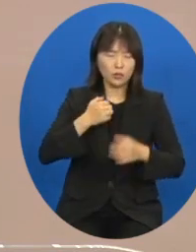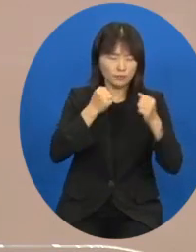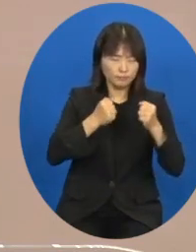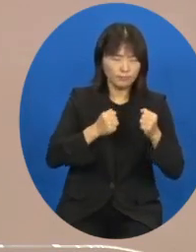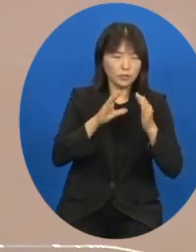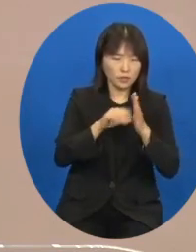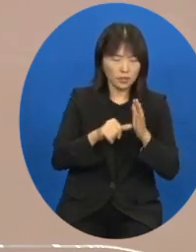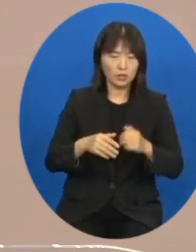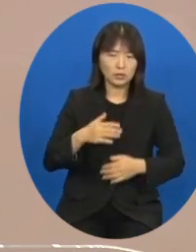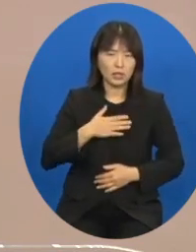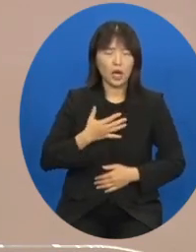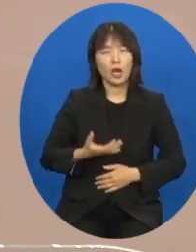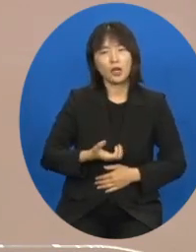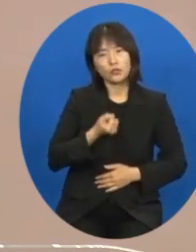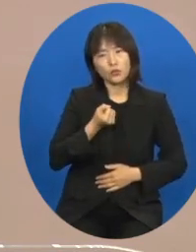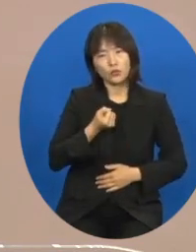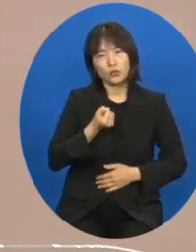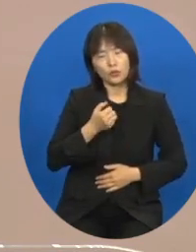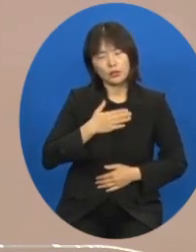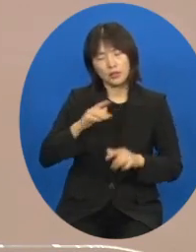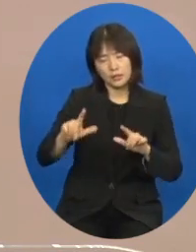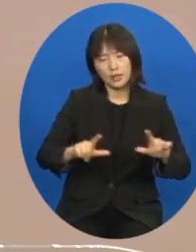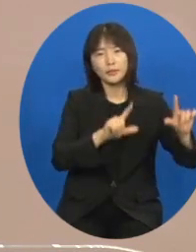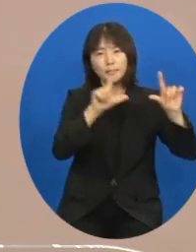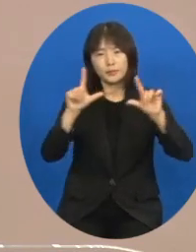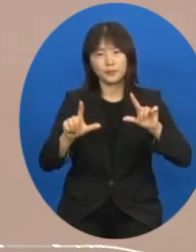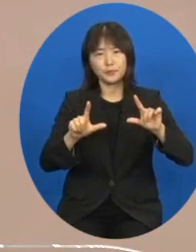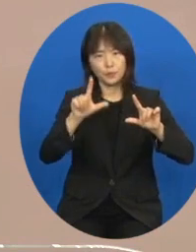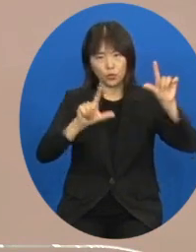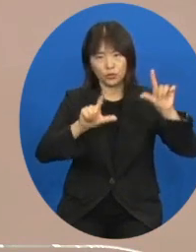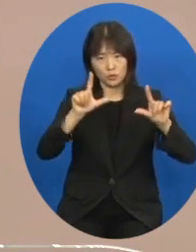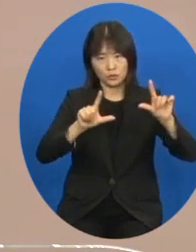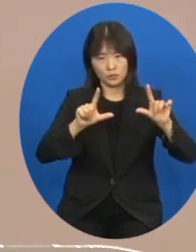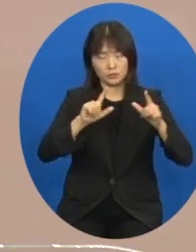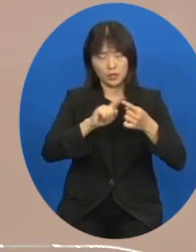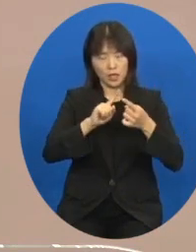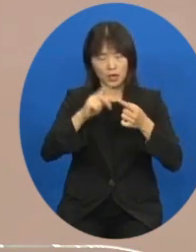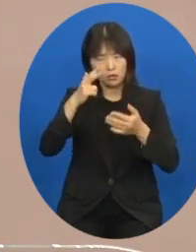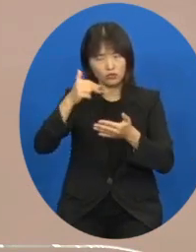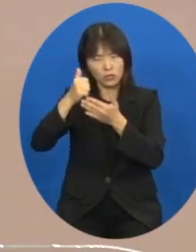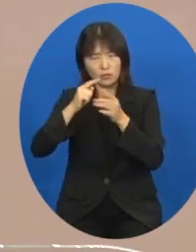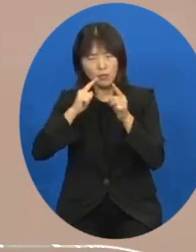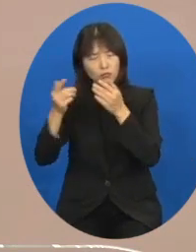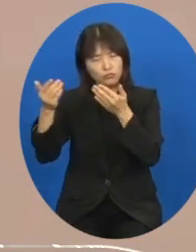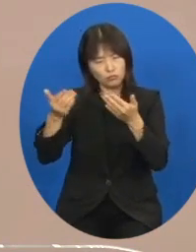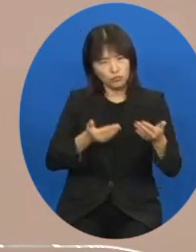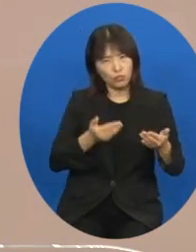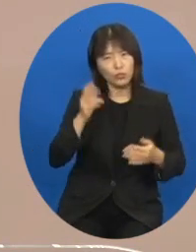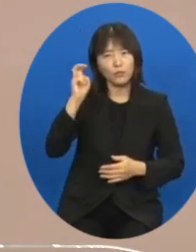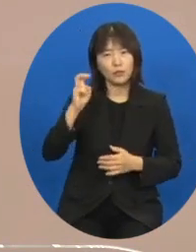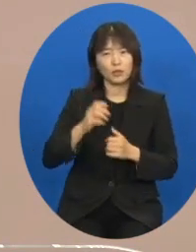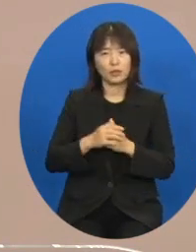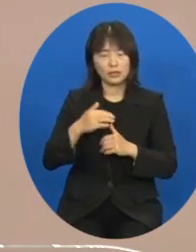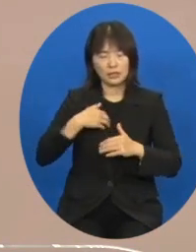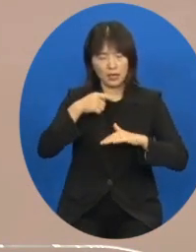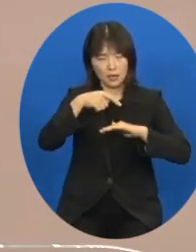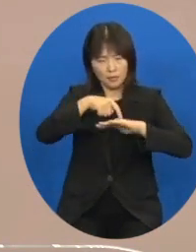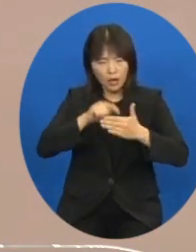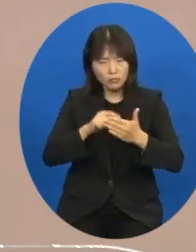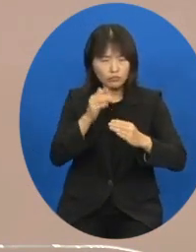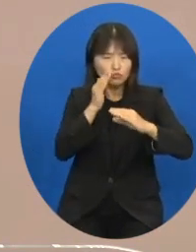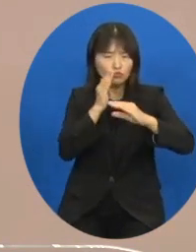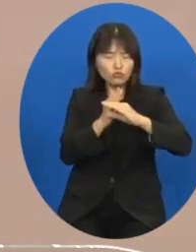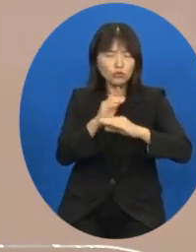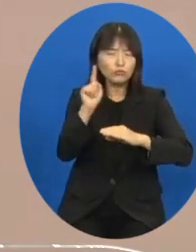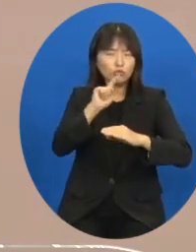제가 가지고 있었던 제 삶, 주님은 그것에 대해서 말씀하실 거예요. 제 마음의 중심에 도대체